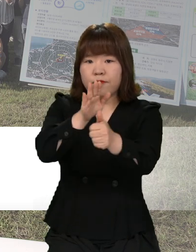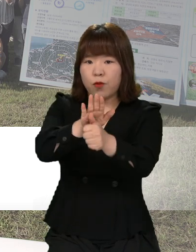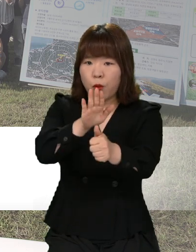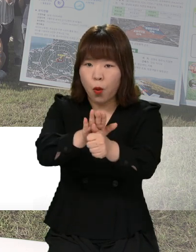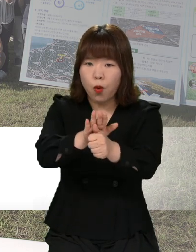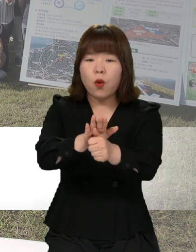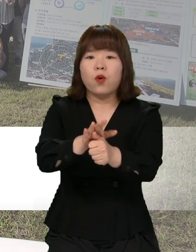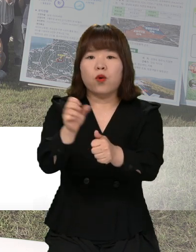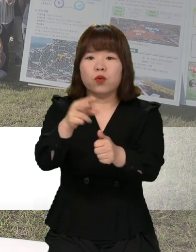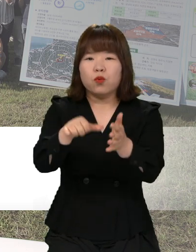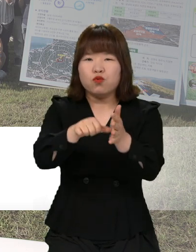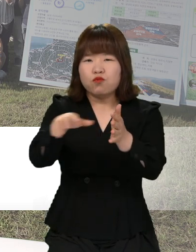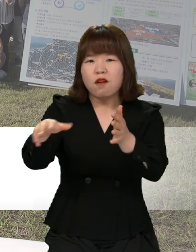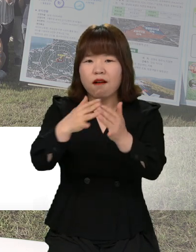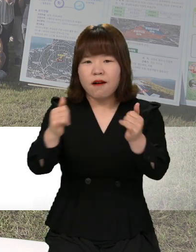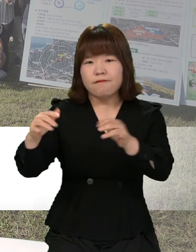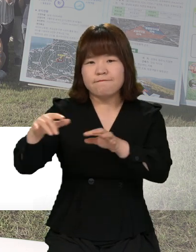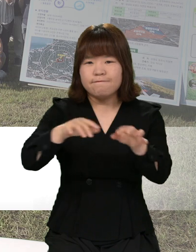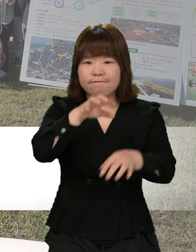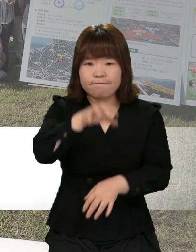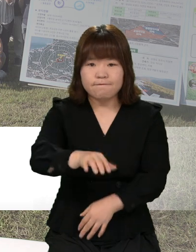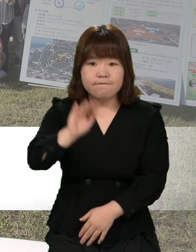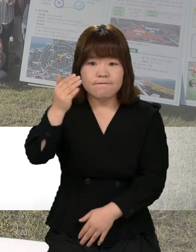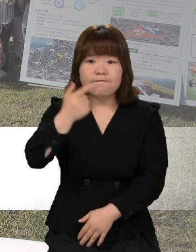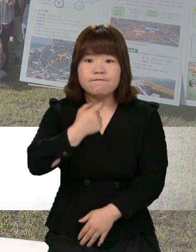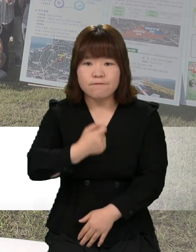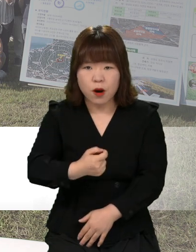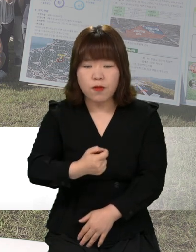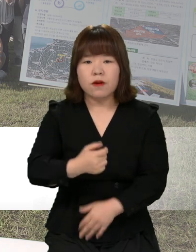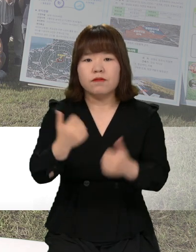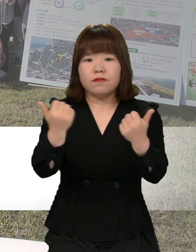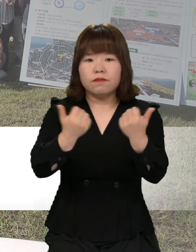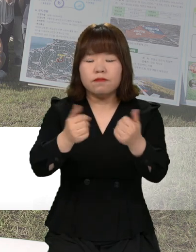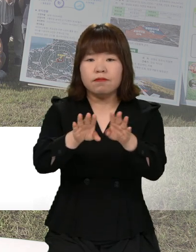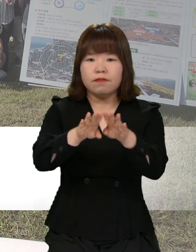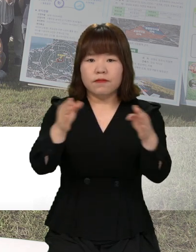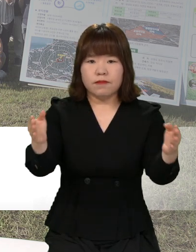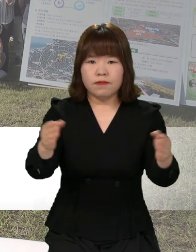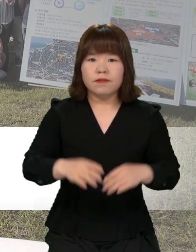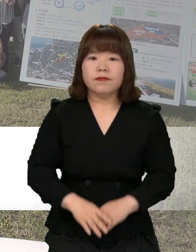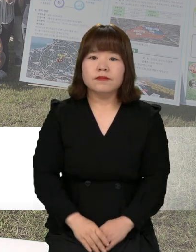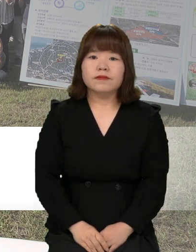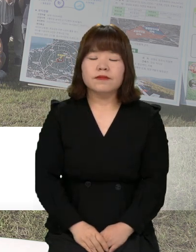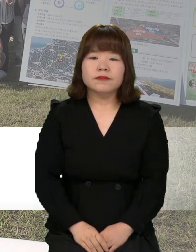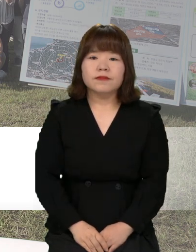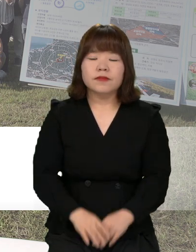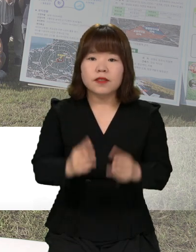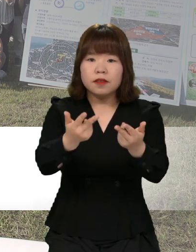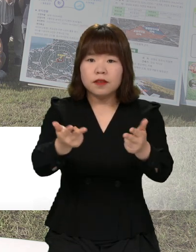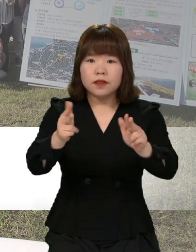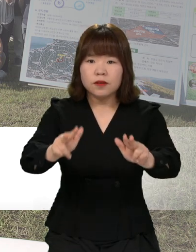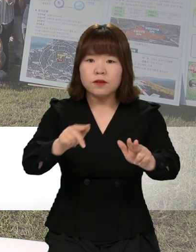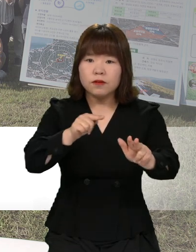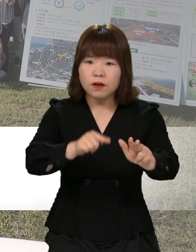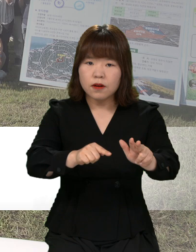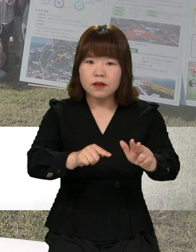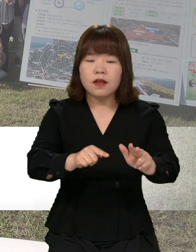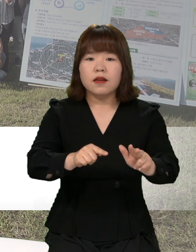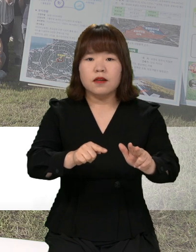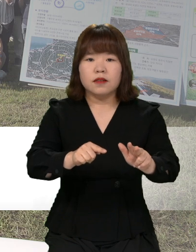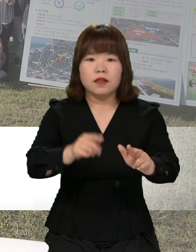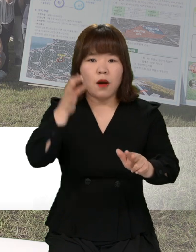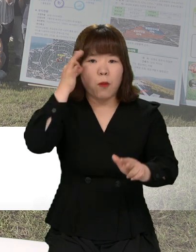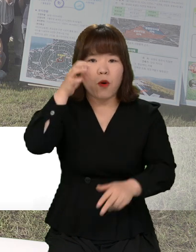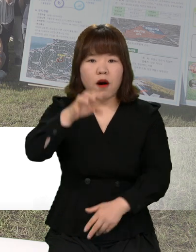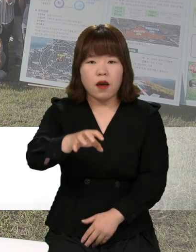도시 이미지를 변화시키는 명품 장래 문화 공원이 되기를 바라며 현장 회의를 열었는데요 포항시 추모공원